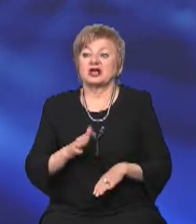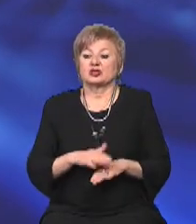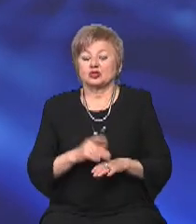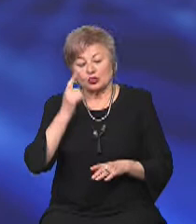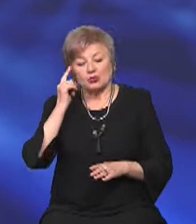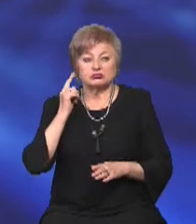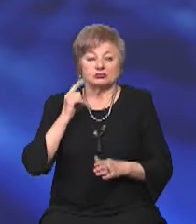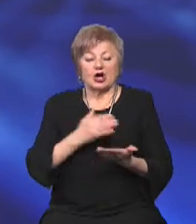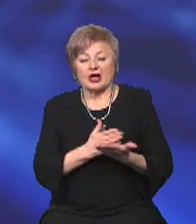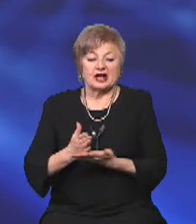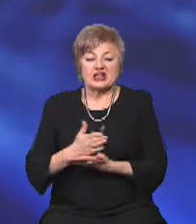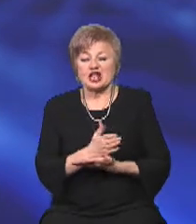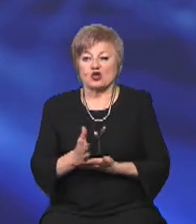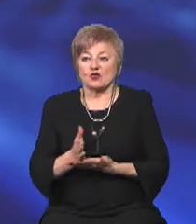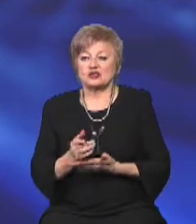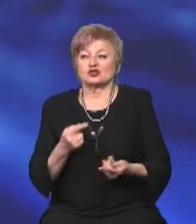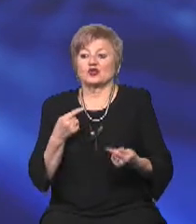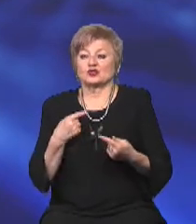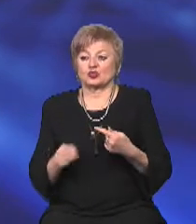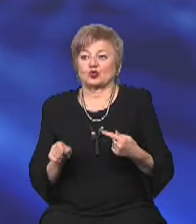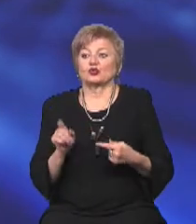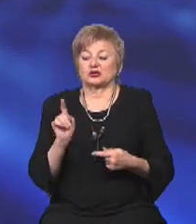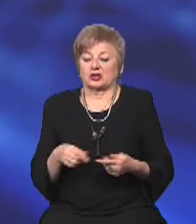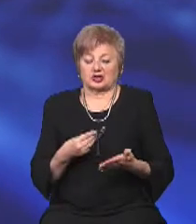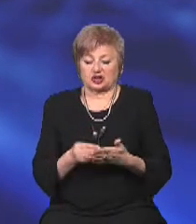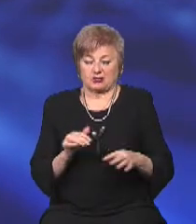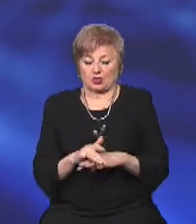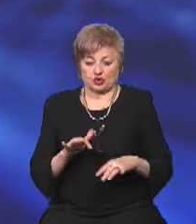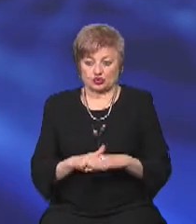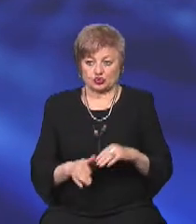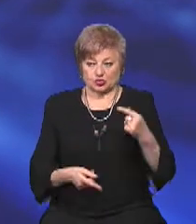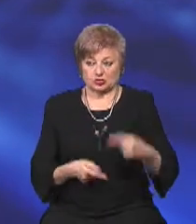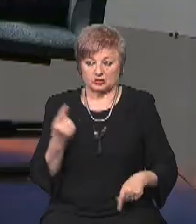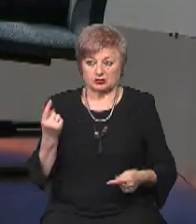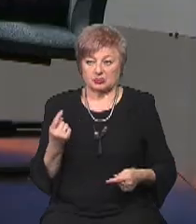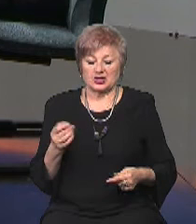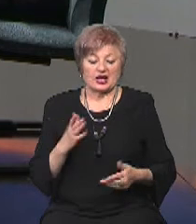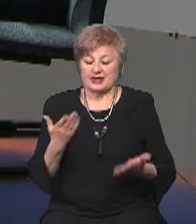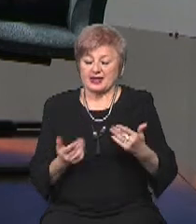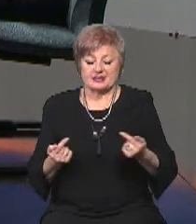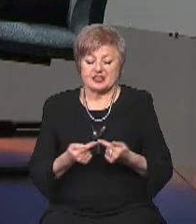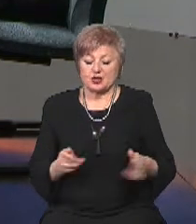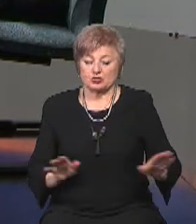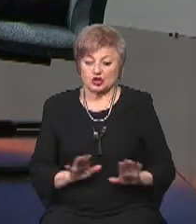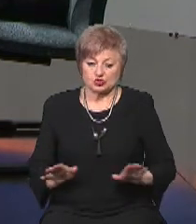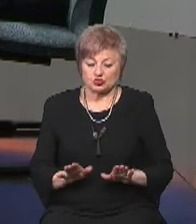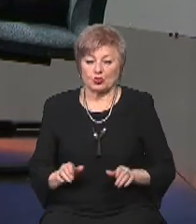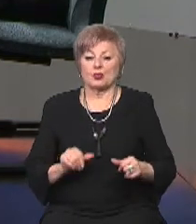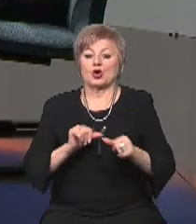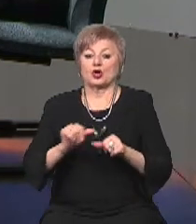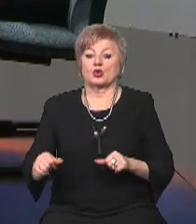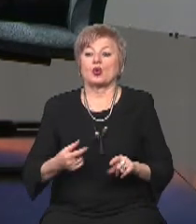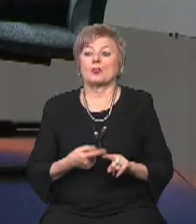зорієнтуватися і по-іншому обрахунок навіть інколи буває, якщо там будуть певні уточнення. Окрім